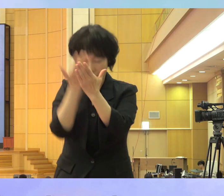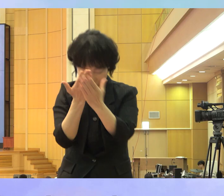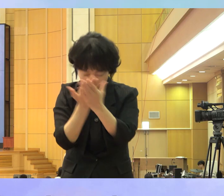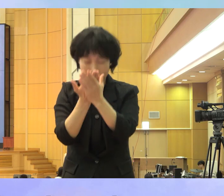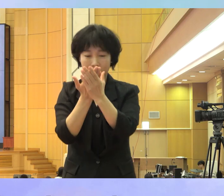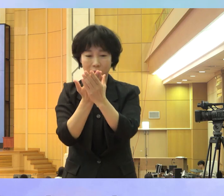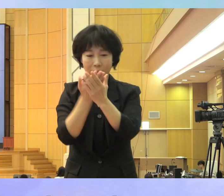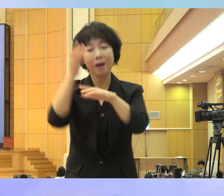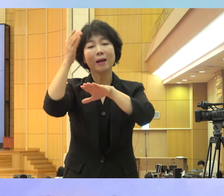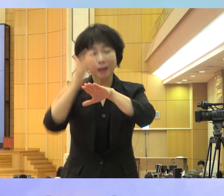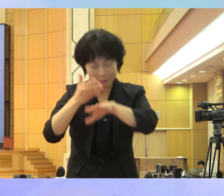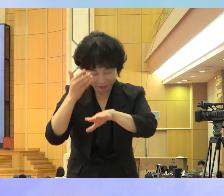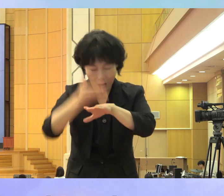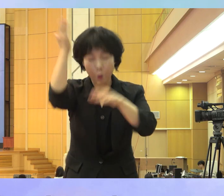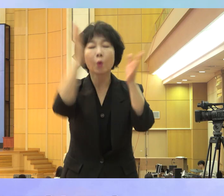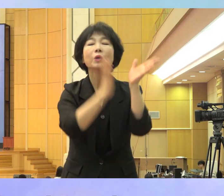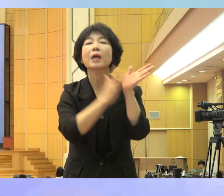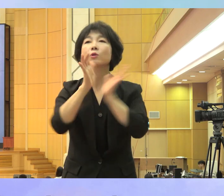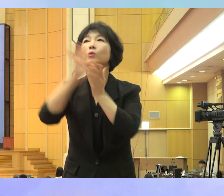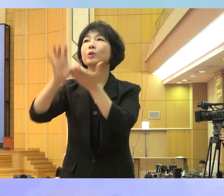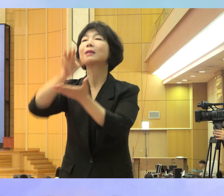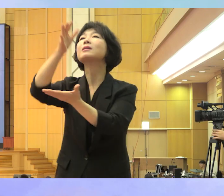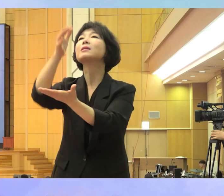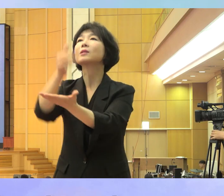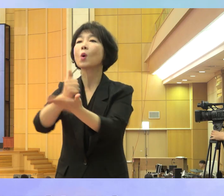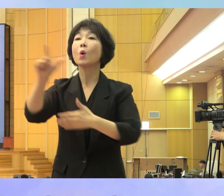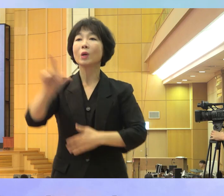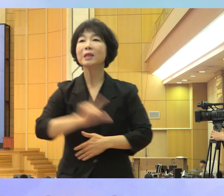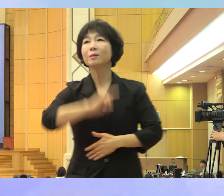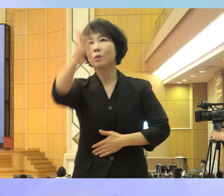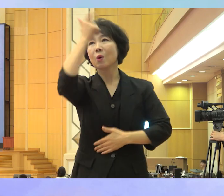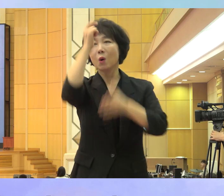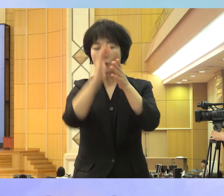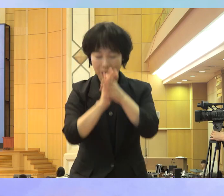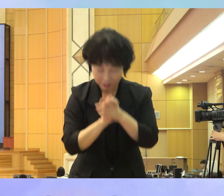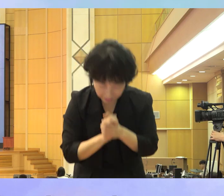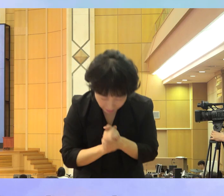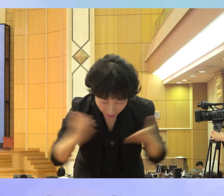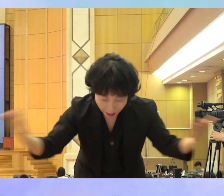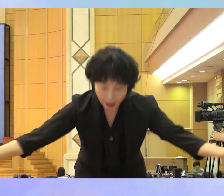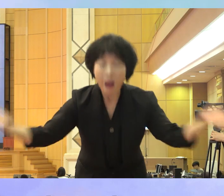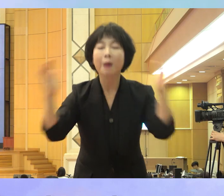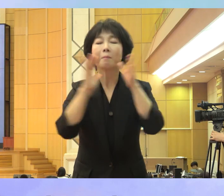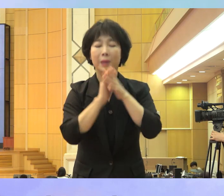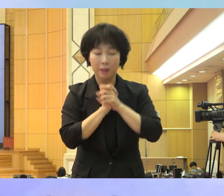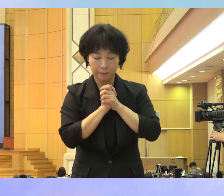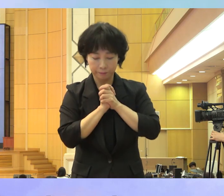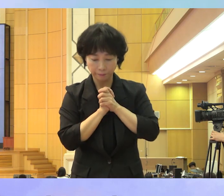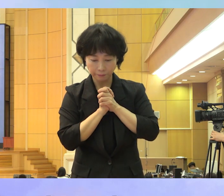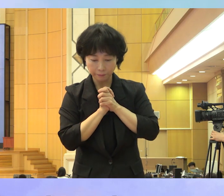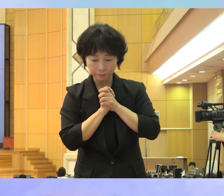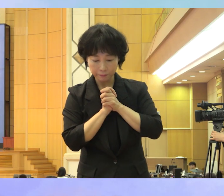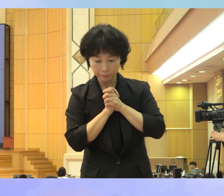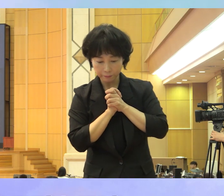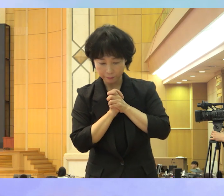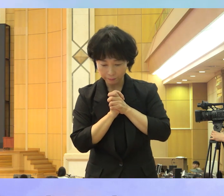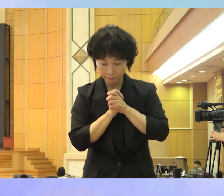주시옵소서. 감사하며 예수 그리스도 이름으로 기도드리옵나이다.